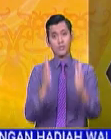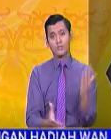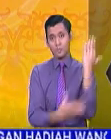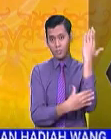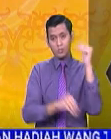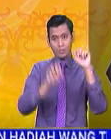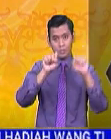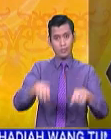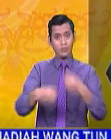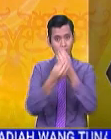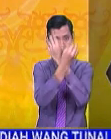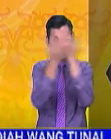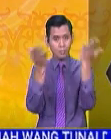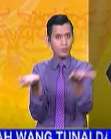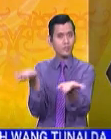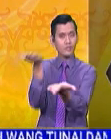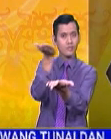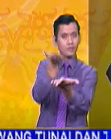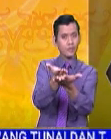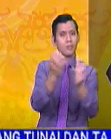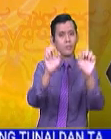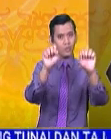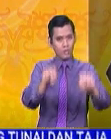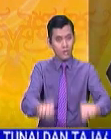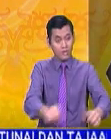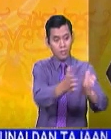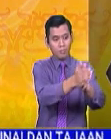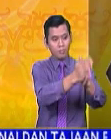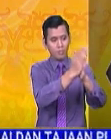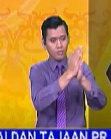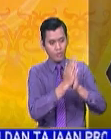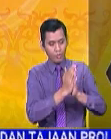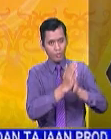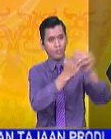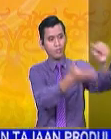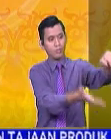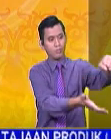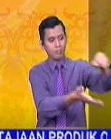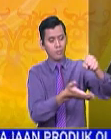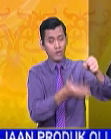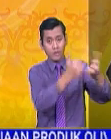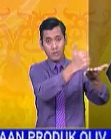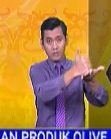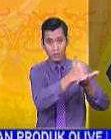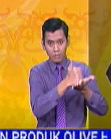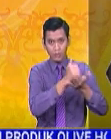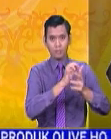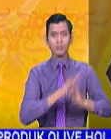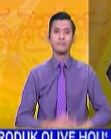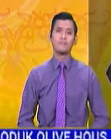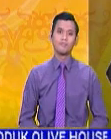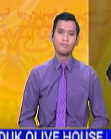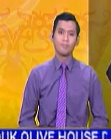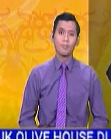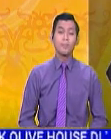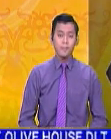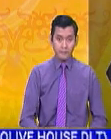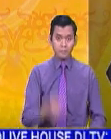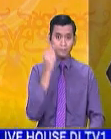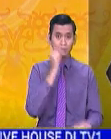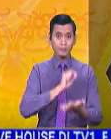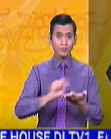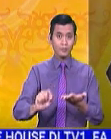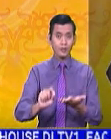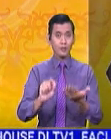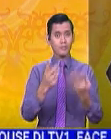permohonan kepada pengurusan program bakul Darul Hana bahwa kelelahan Masjid Darul handal petrajaya kucing menurut setiausaha